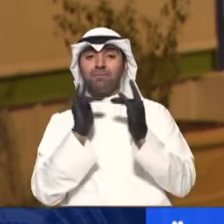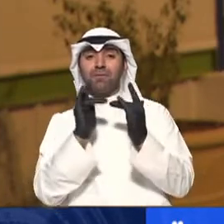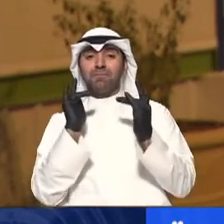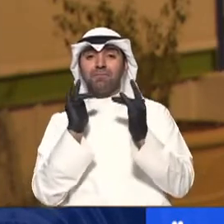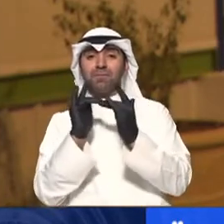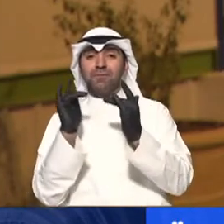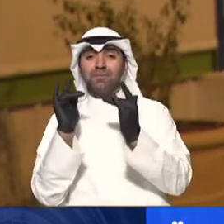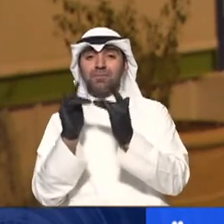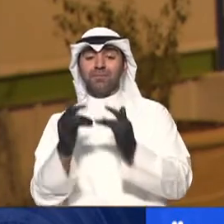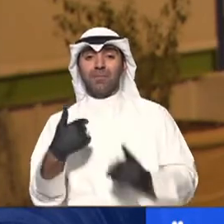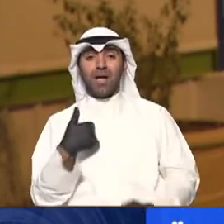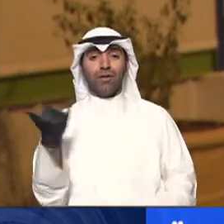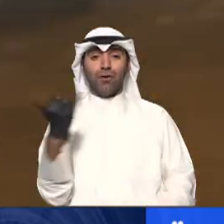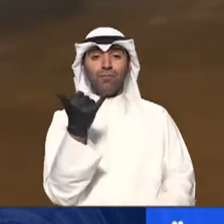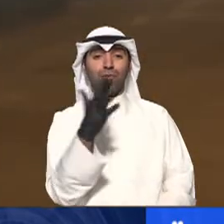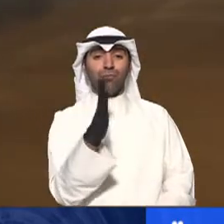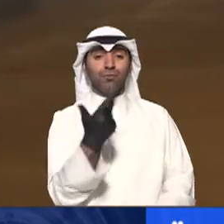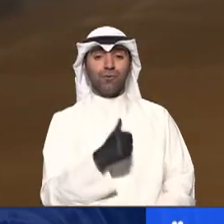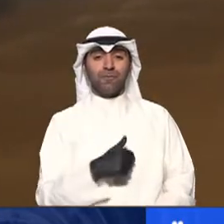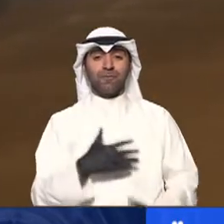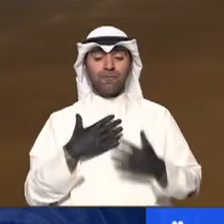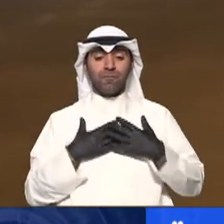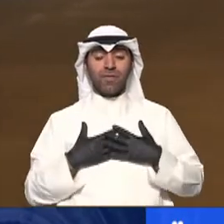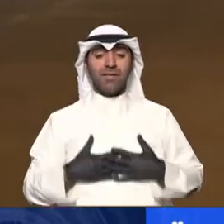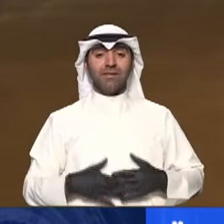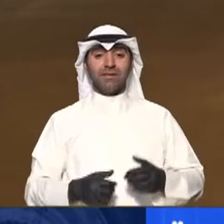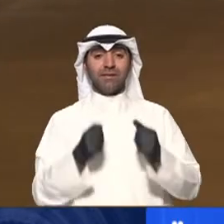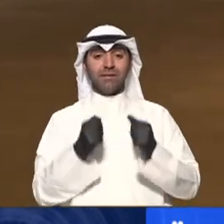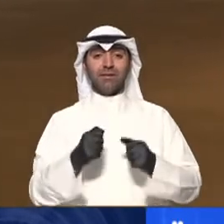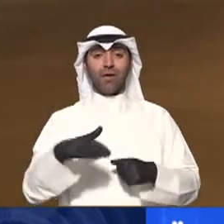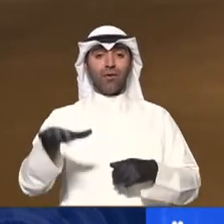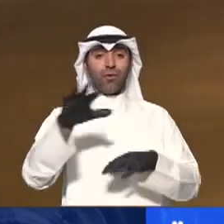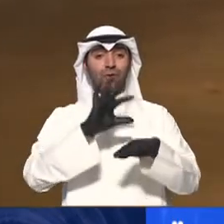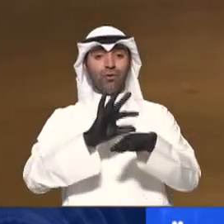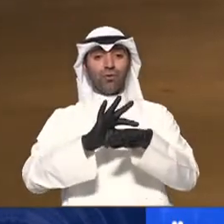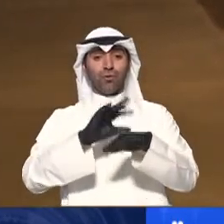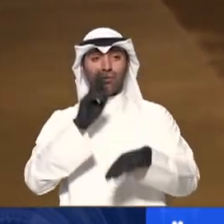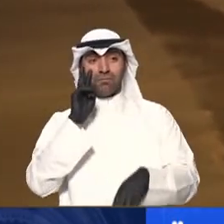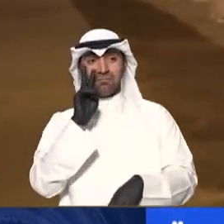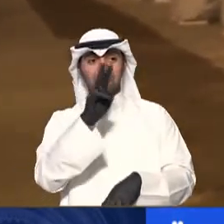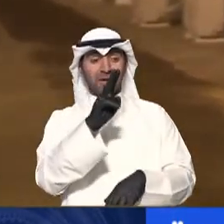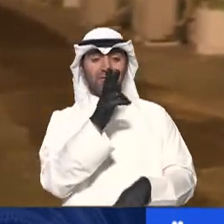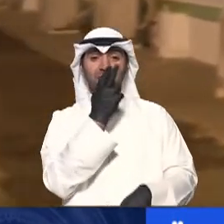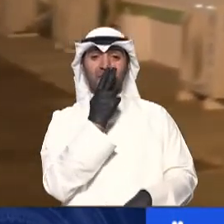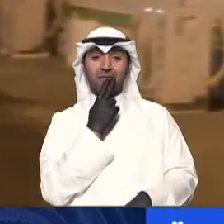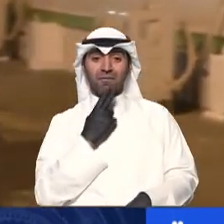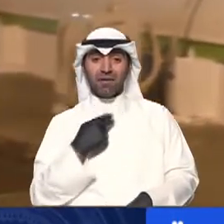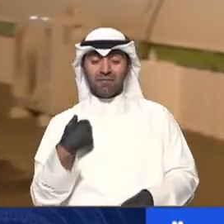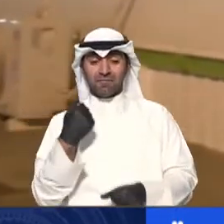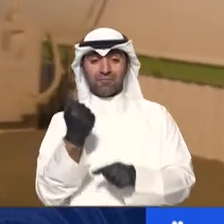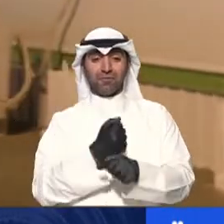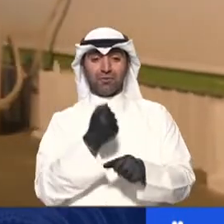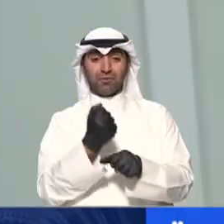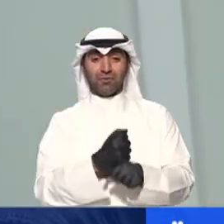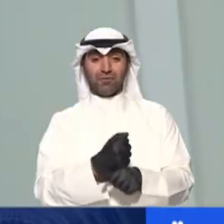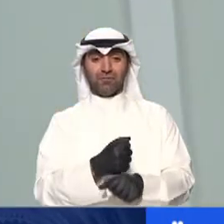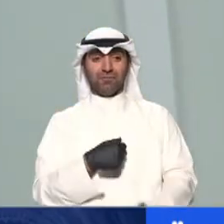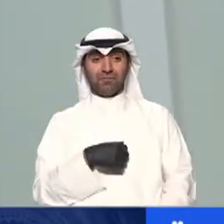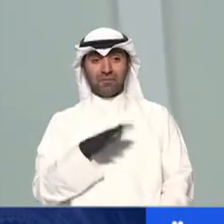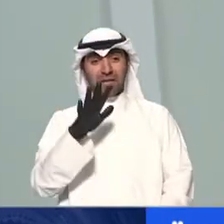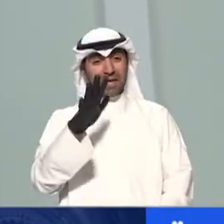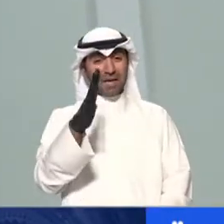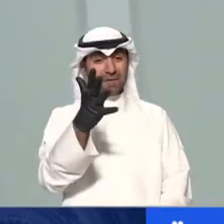للدكتور ونعطي راحة للمريض. من المتوقع أن يصبح المشروع جاهزا للتسليم أواخر شهر يوليو المقبل،